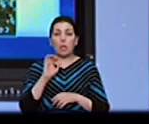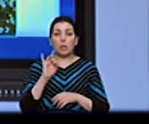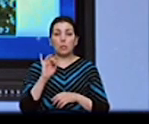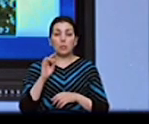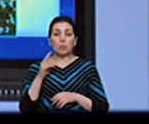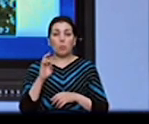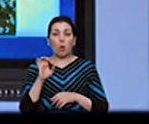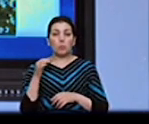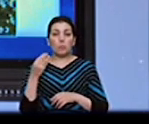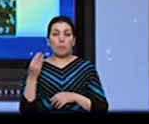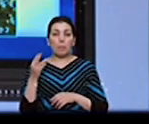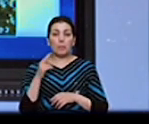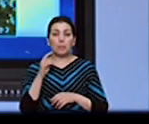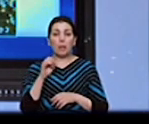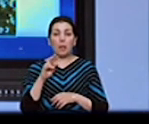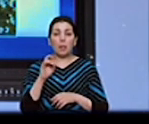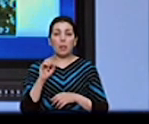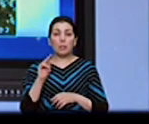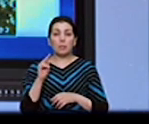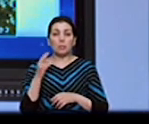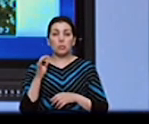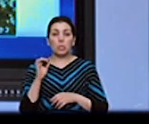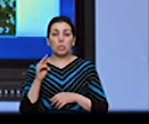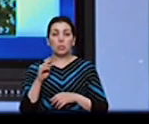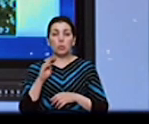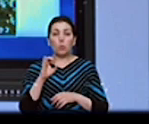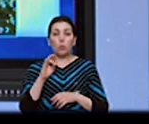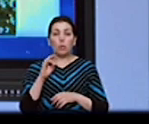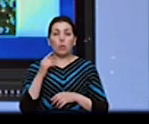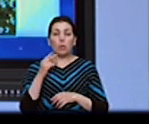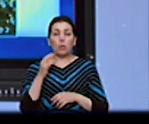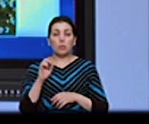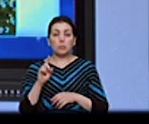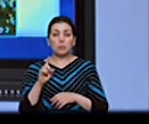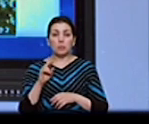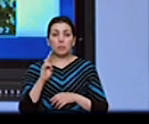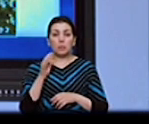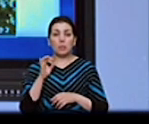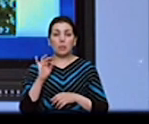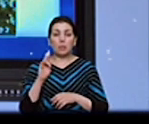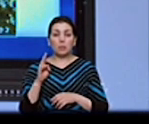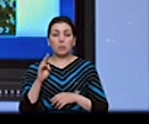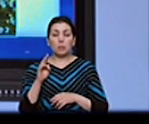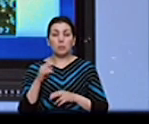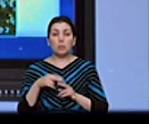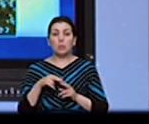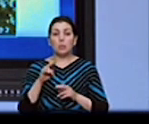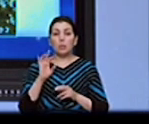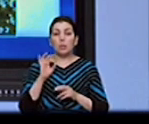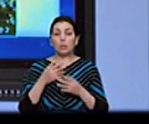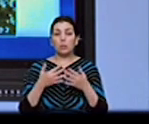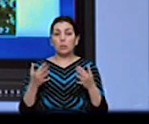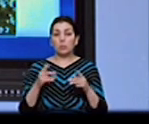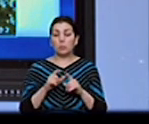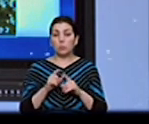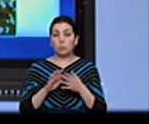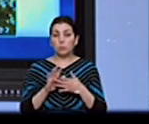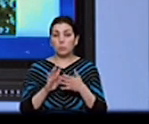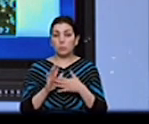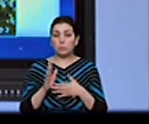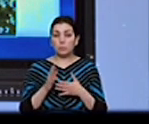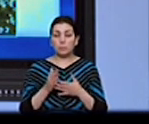sariq bosh, kallakchali to'ng'iz bosh, kik o'ti, oq tobulg'i kabi